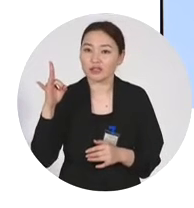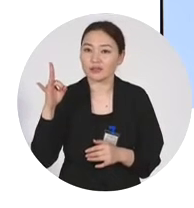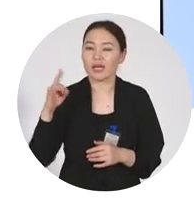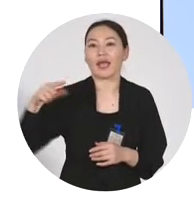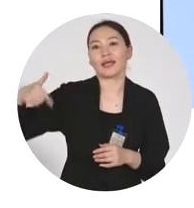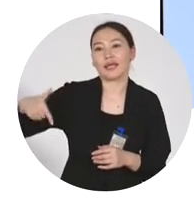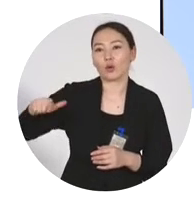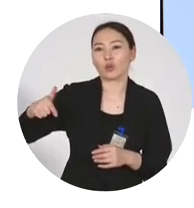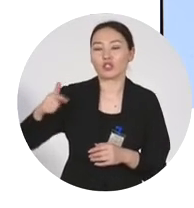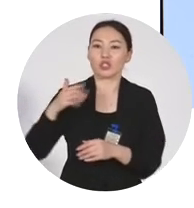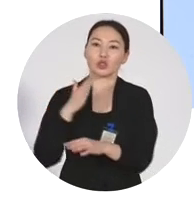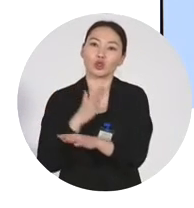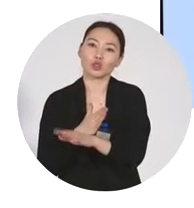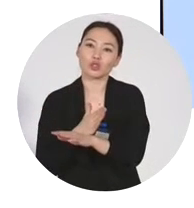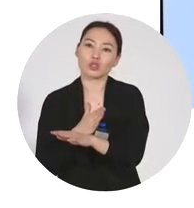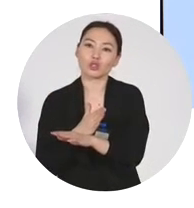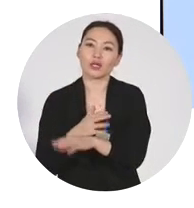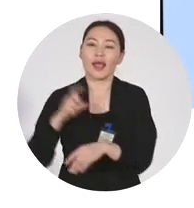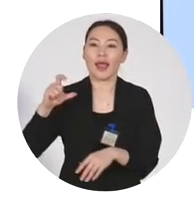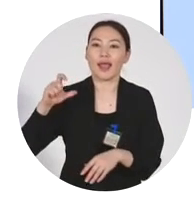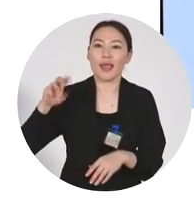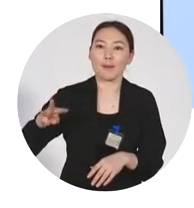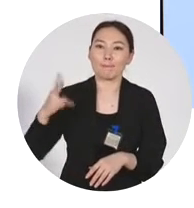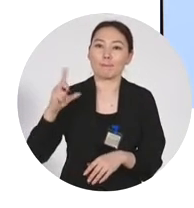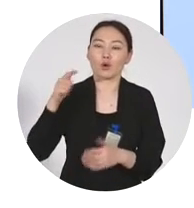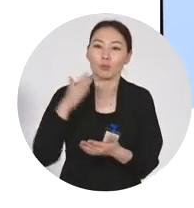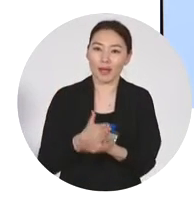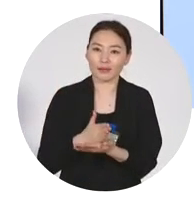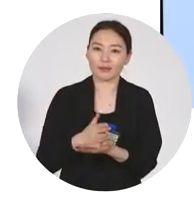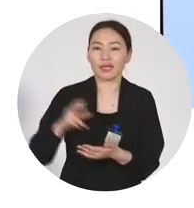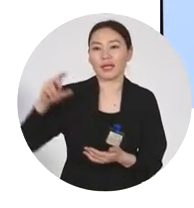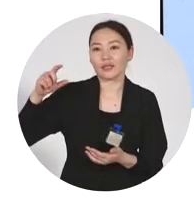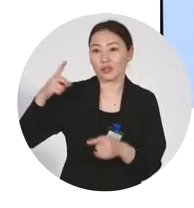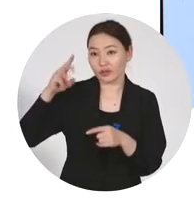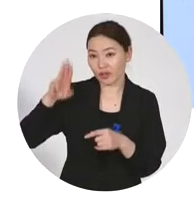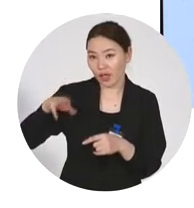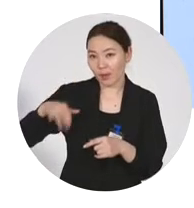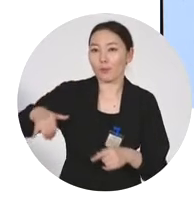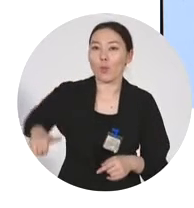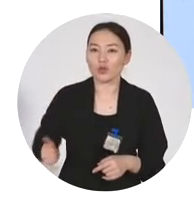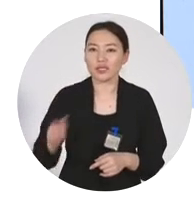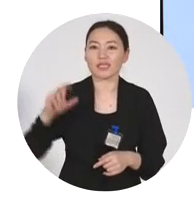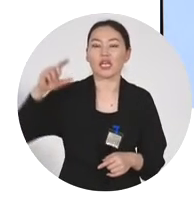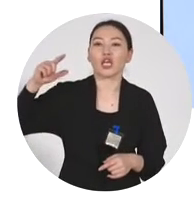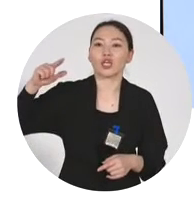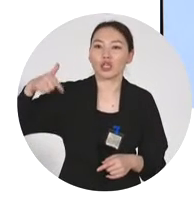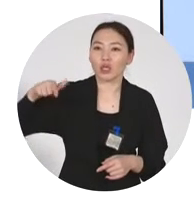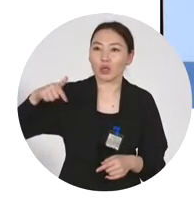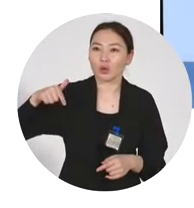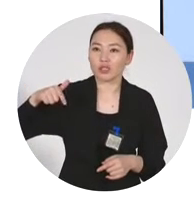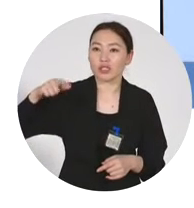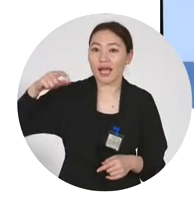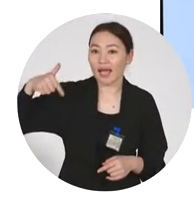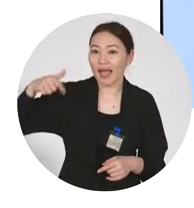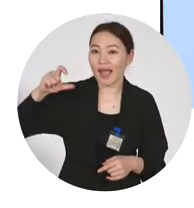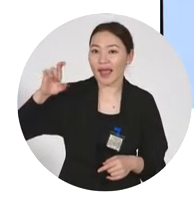байгаа учраас гэчи гэдэг нөхцөлийг залгах нэ. За одоо бүгдээрээ үгээ хэрхэн бичих вэ гэдгийг